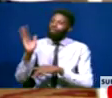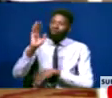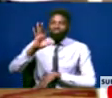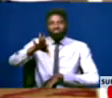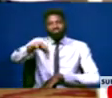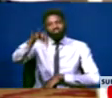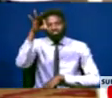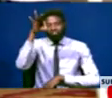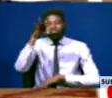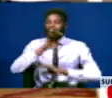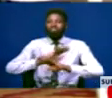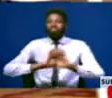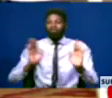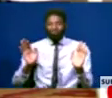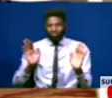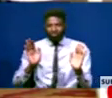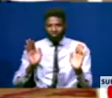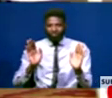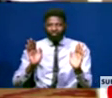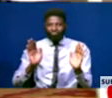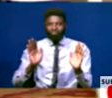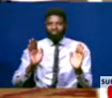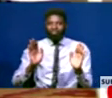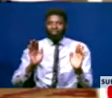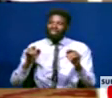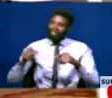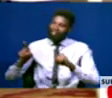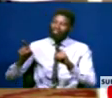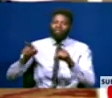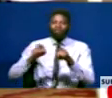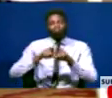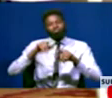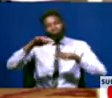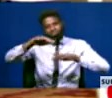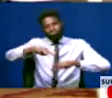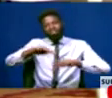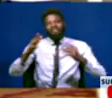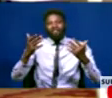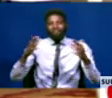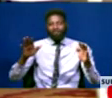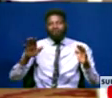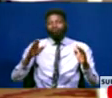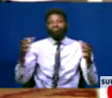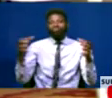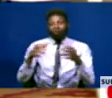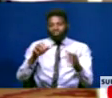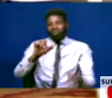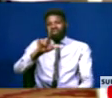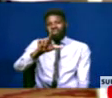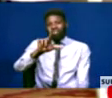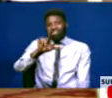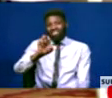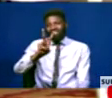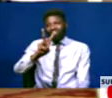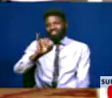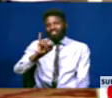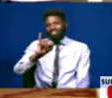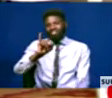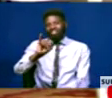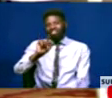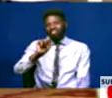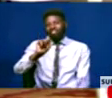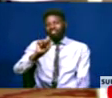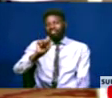aliyeteua na kuwa amewaweka wakfu walikuwa Arawi. Unaona? Wale ambaye ni watu,